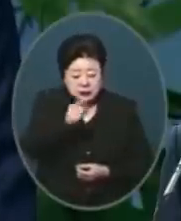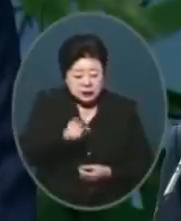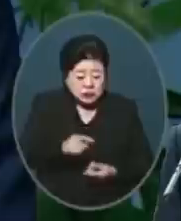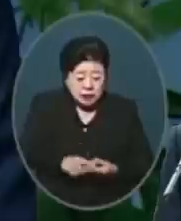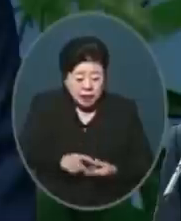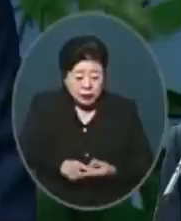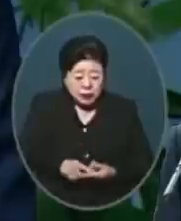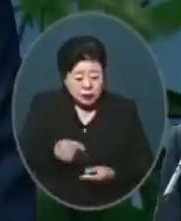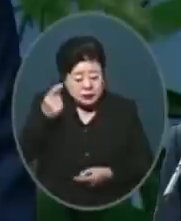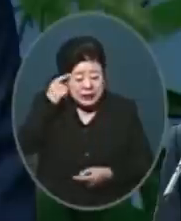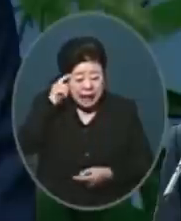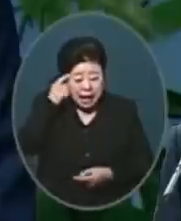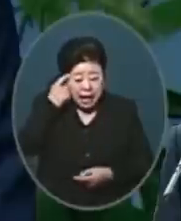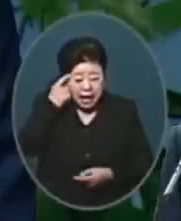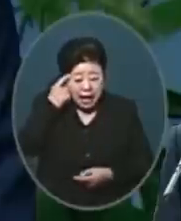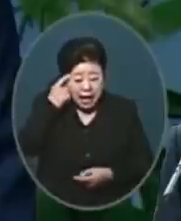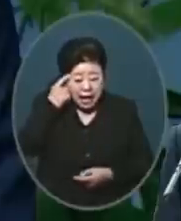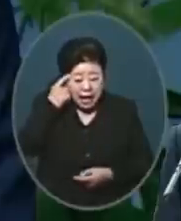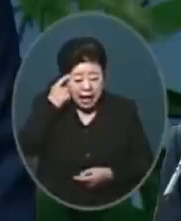기록했구나 그렇게 생각하고